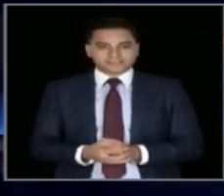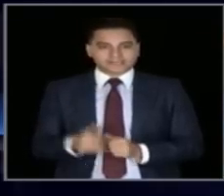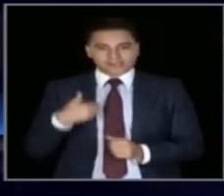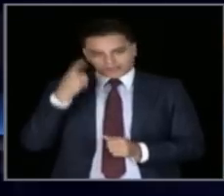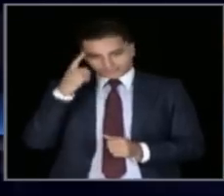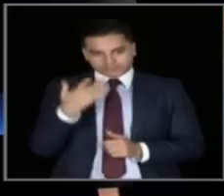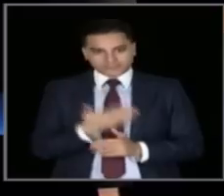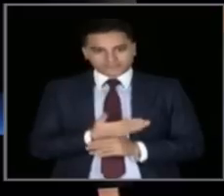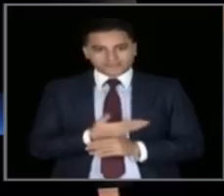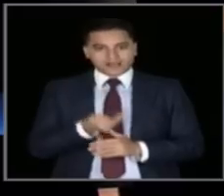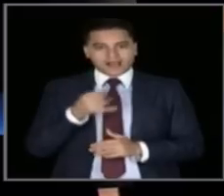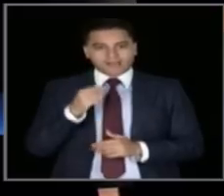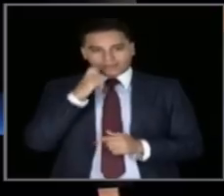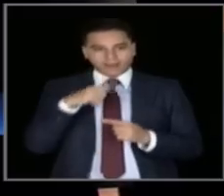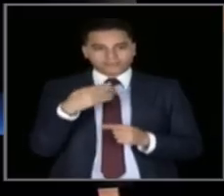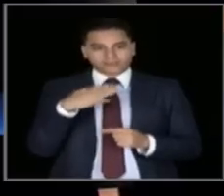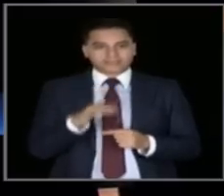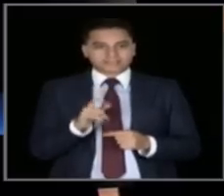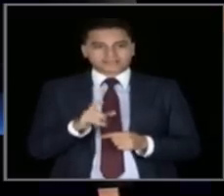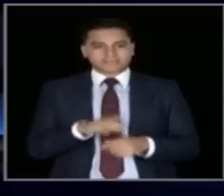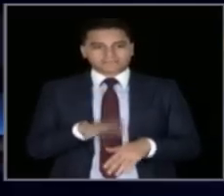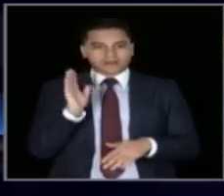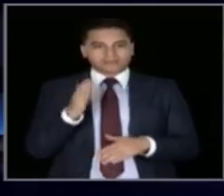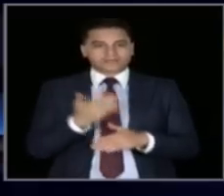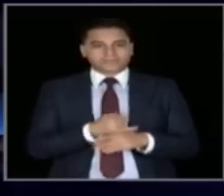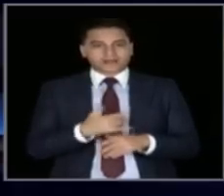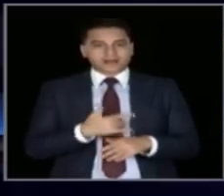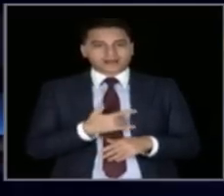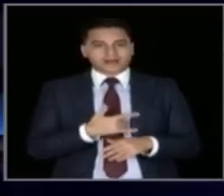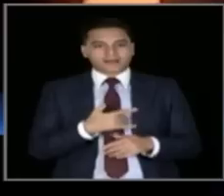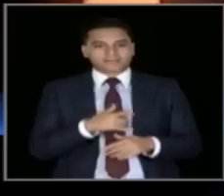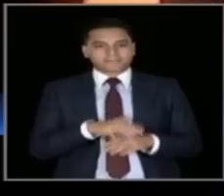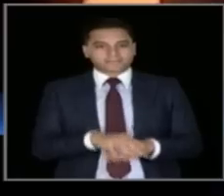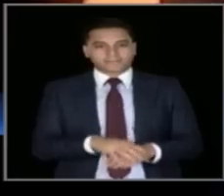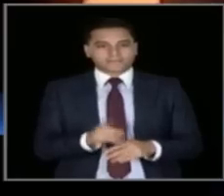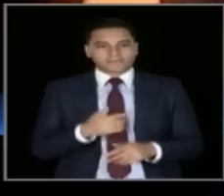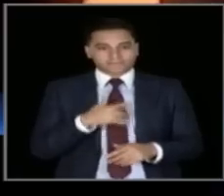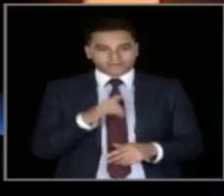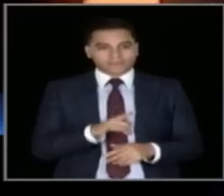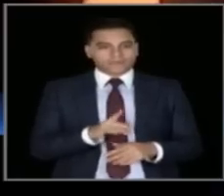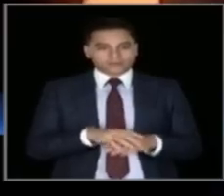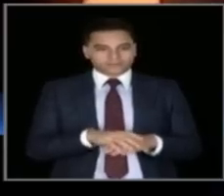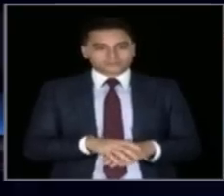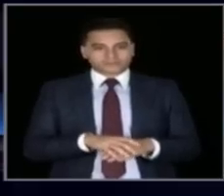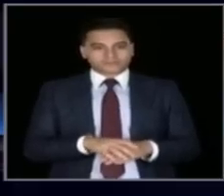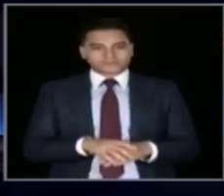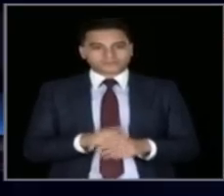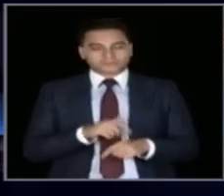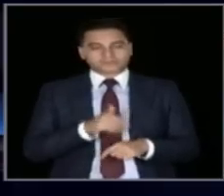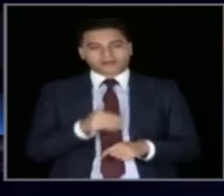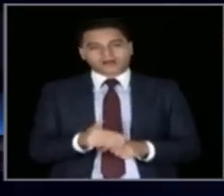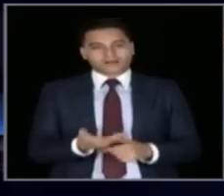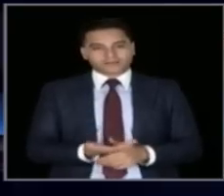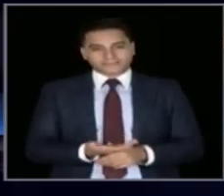دلوقتي ليه أحمد أبو حسين بيخطف منك البصر، عشان أنت ما بتحبش تدوس على البصر. لا بحب أدوس عليه والله. ستأخرت.